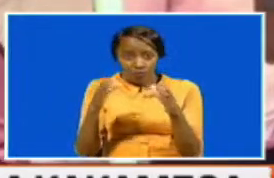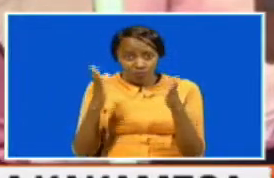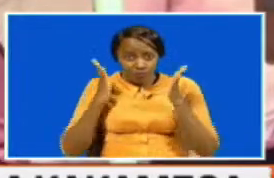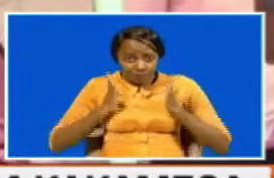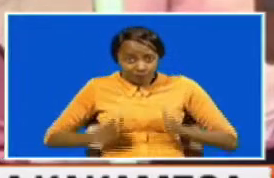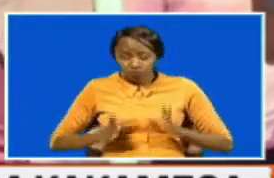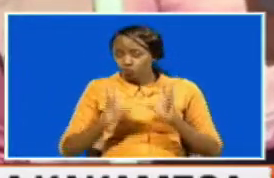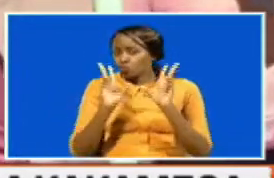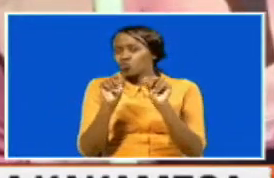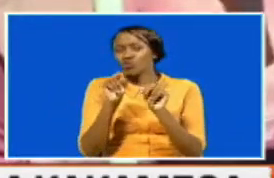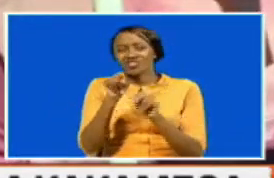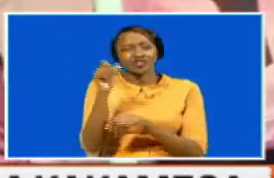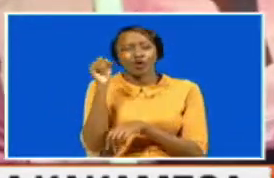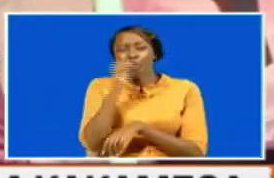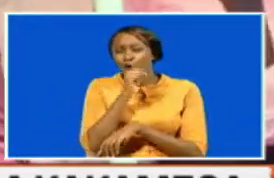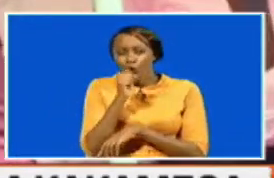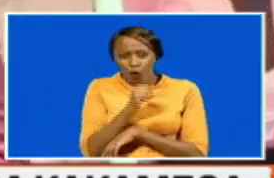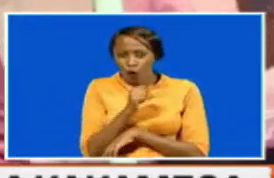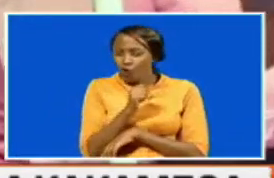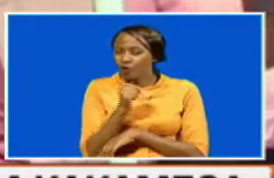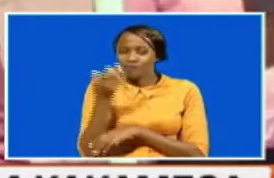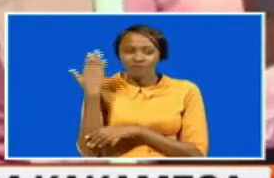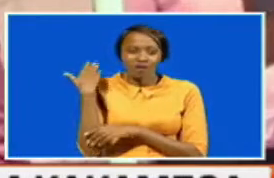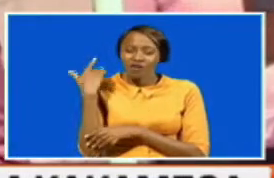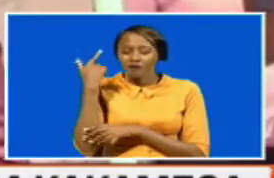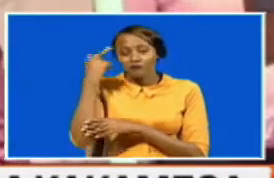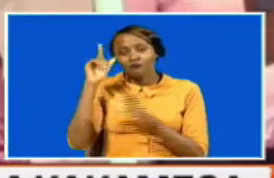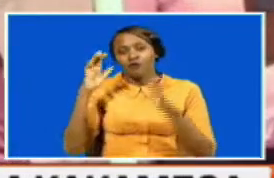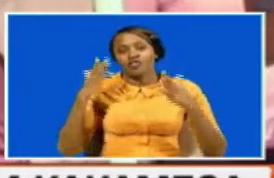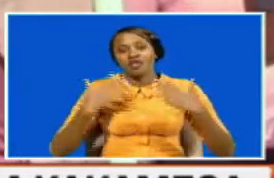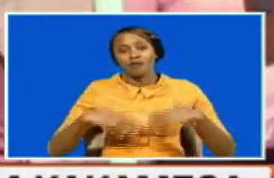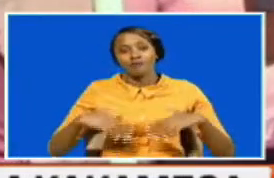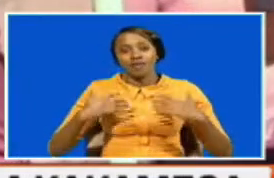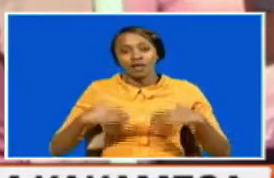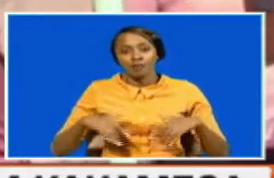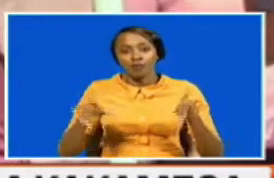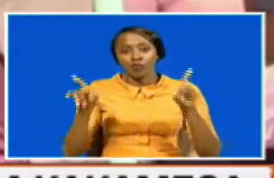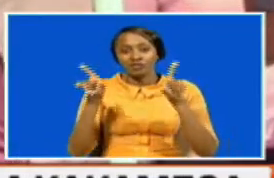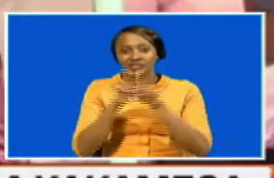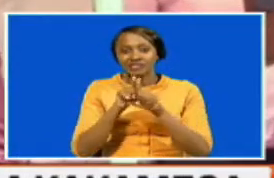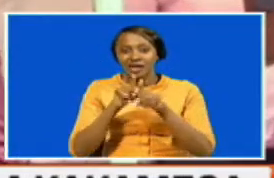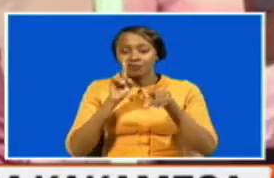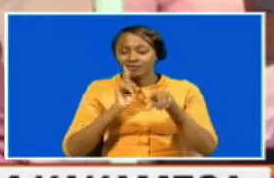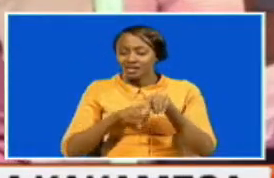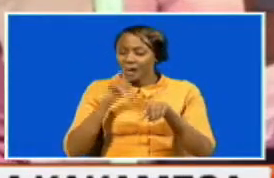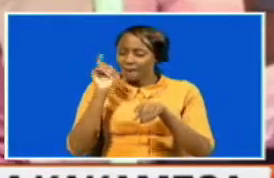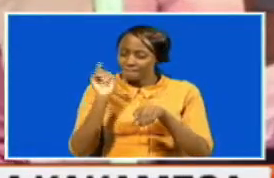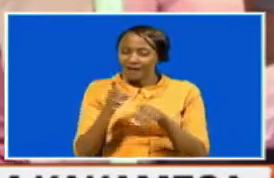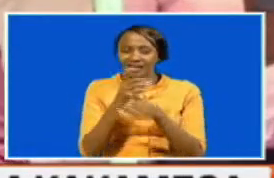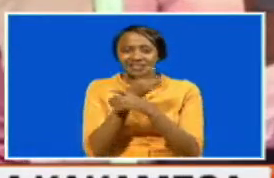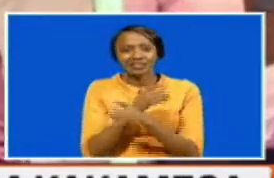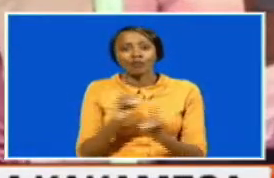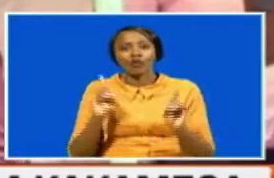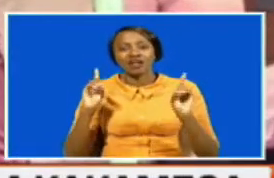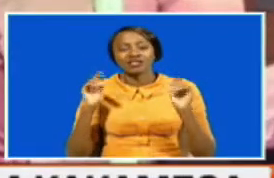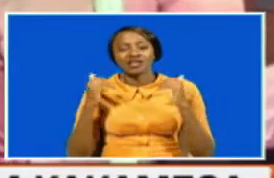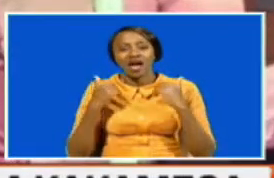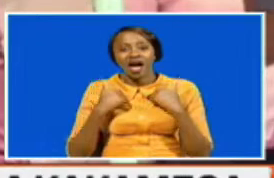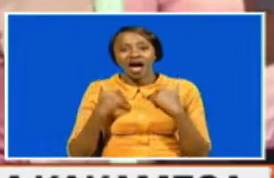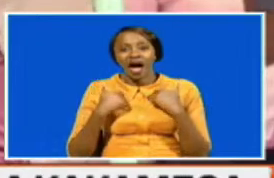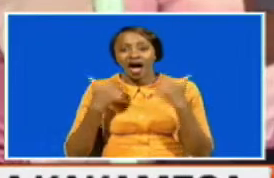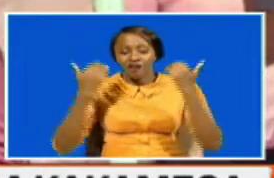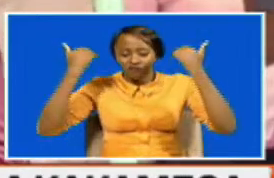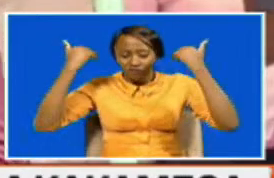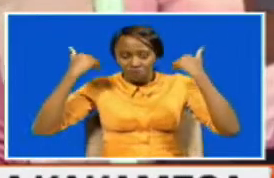party na ni chama cha wananchi. We must strengthen our democracy and mimi